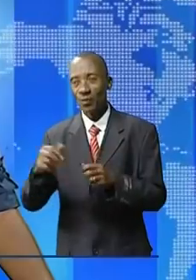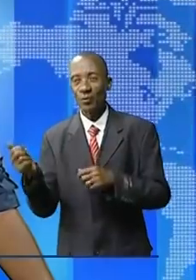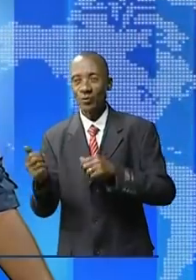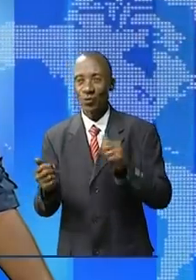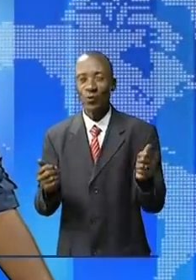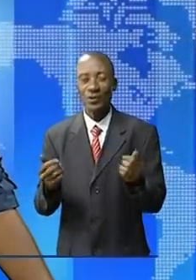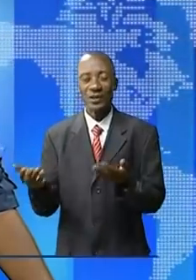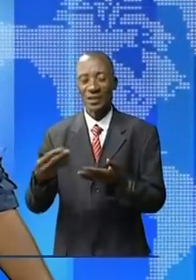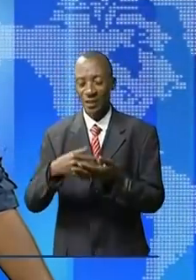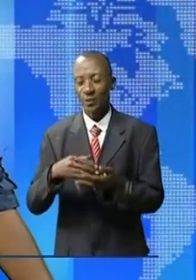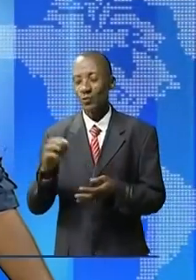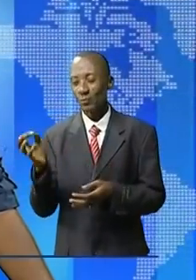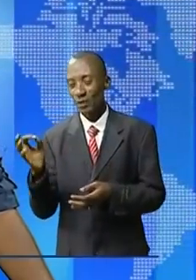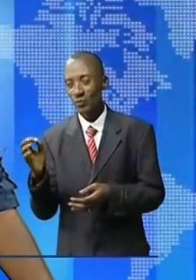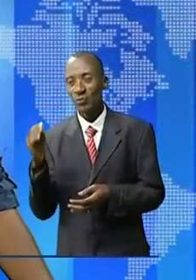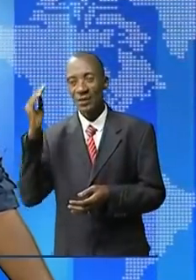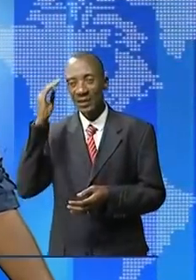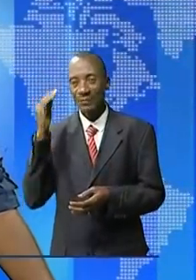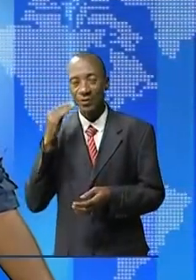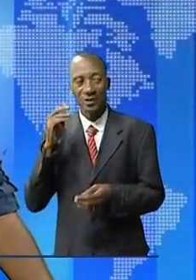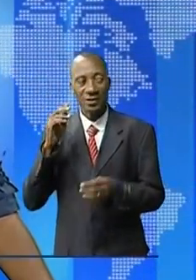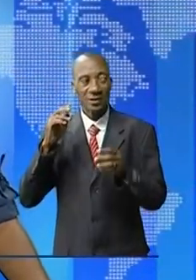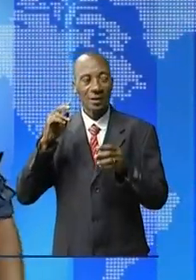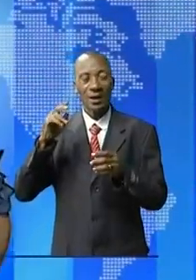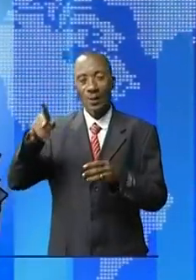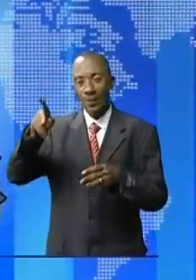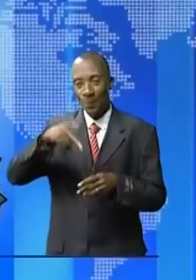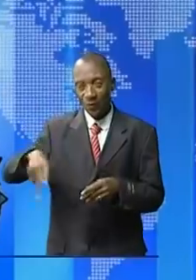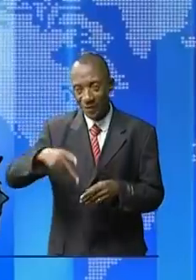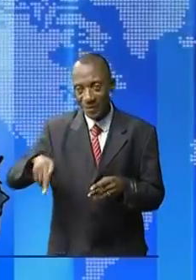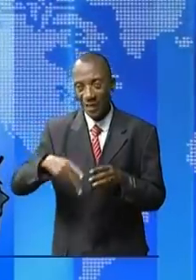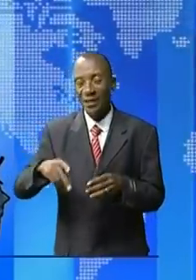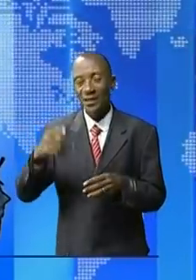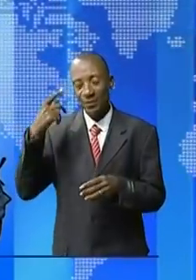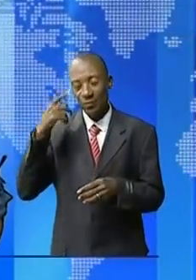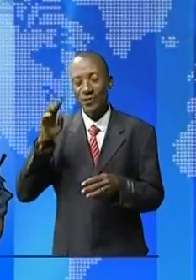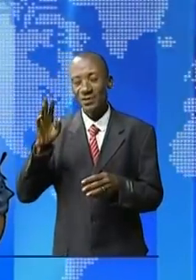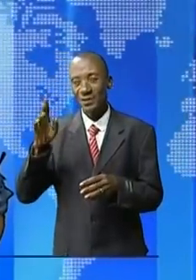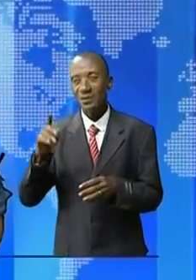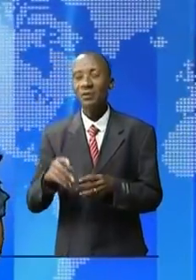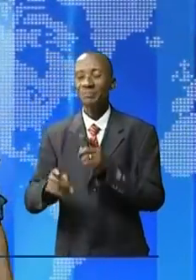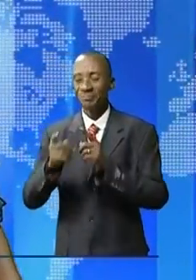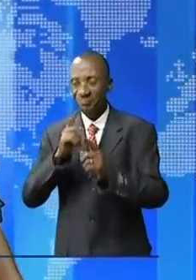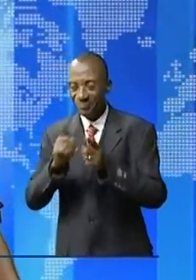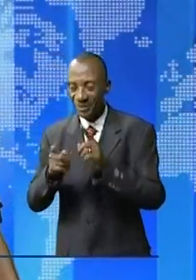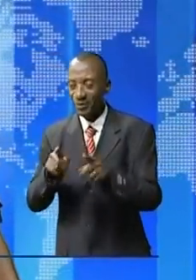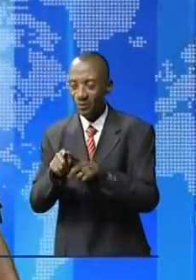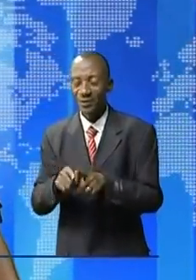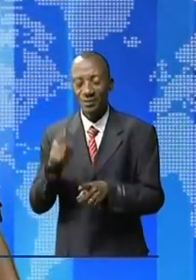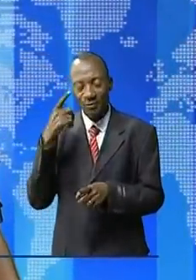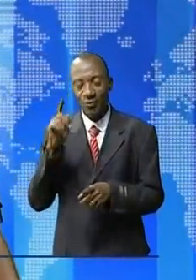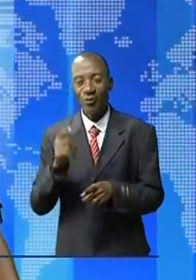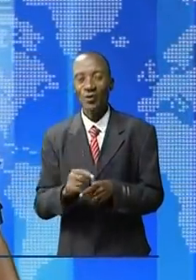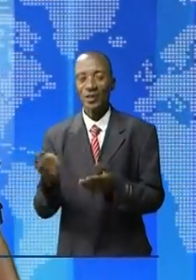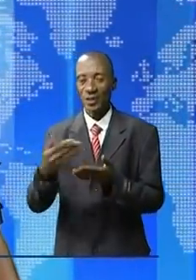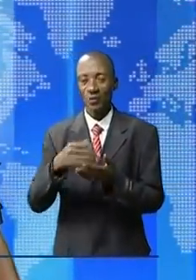ministre provincial de l'Éducation a lancé ce jour la campagne de scolarisation des enfants de cette province. Joël Makela